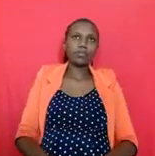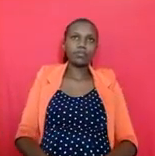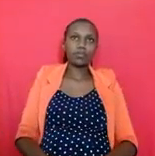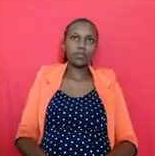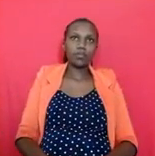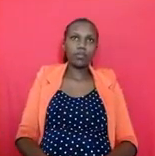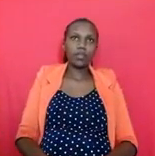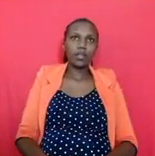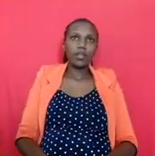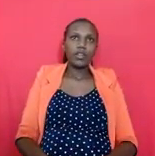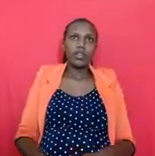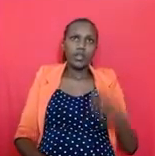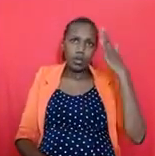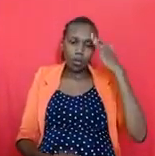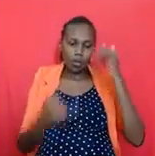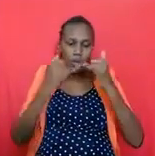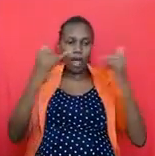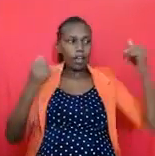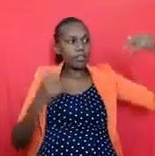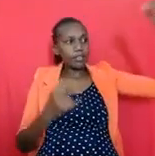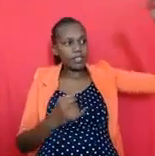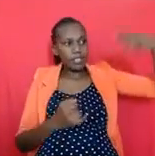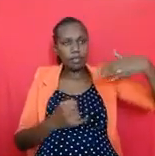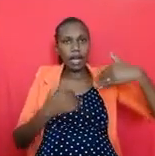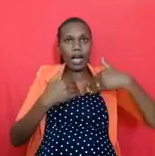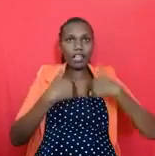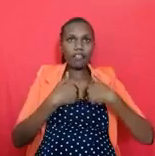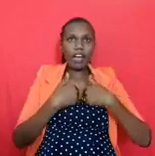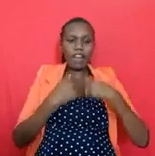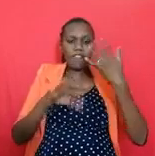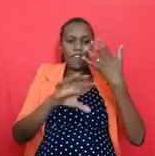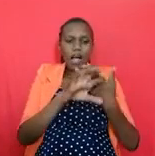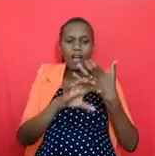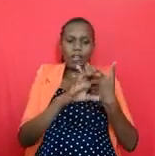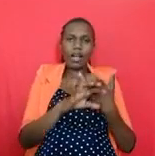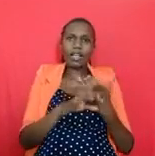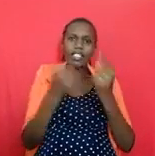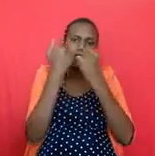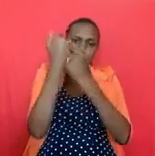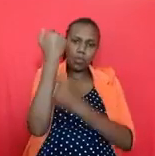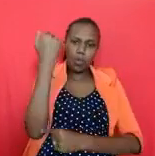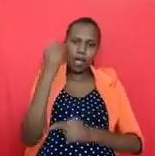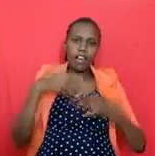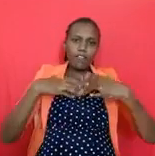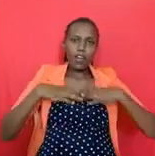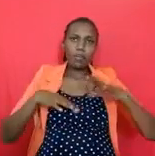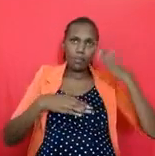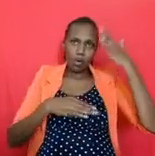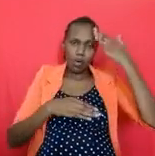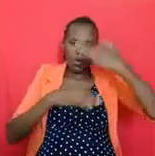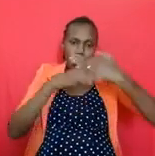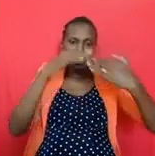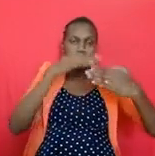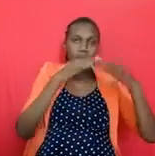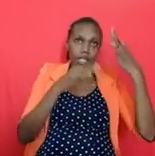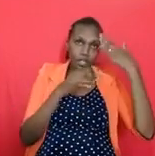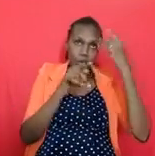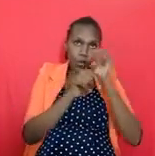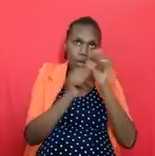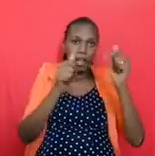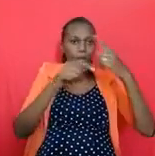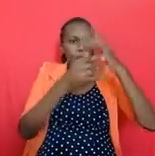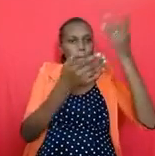waya cia thitima ingiaga kuruta wira mwega wira aria makaga ni moi uguo no